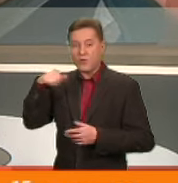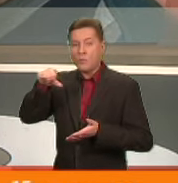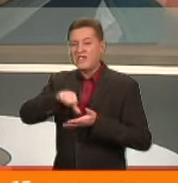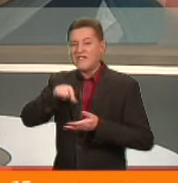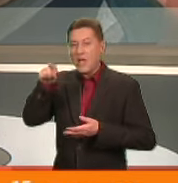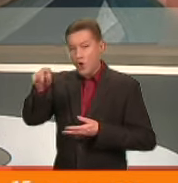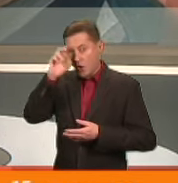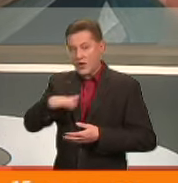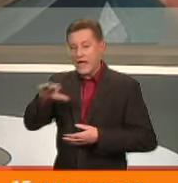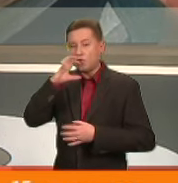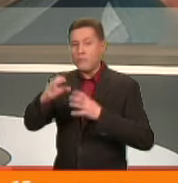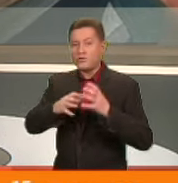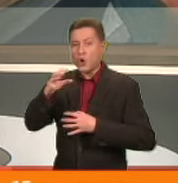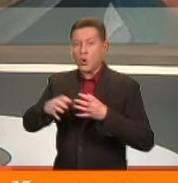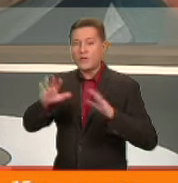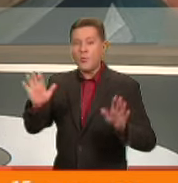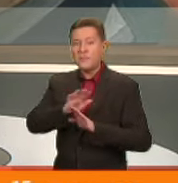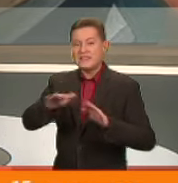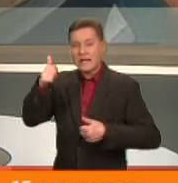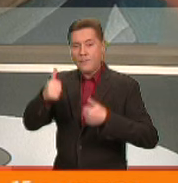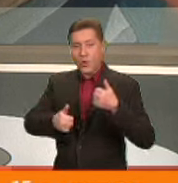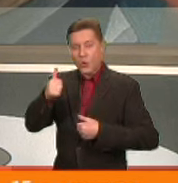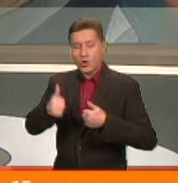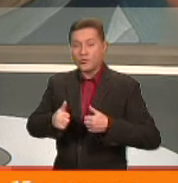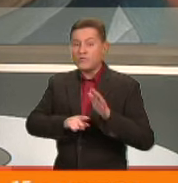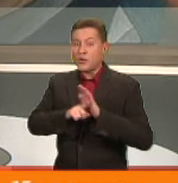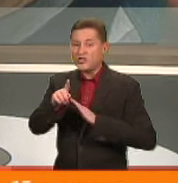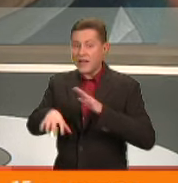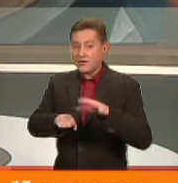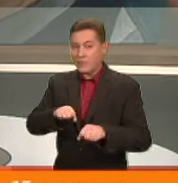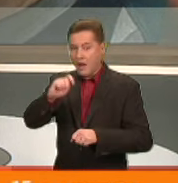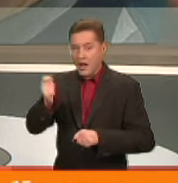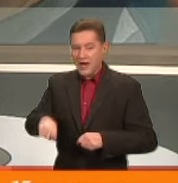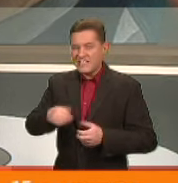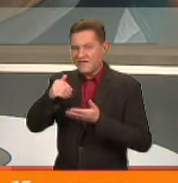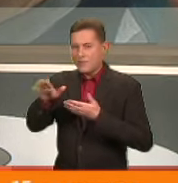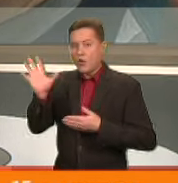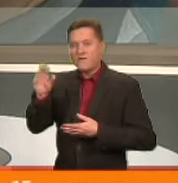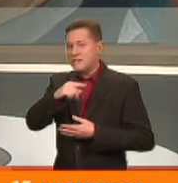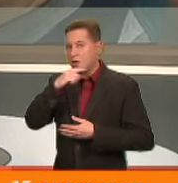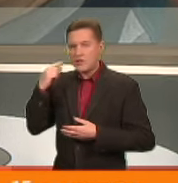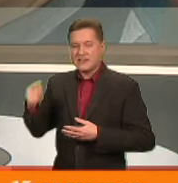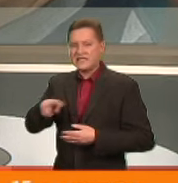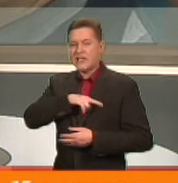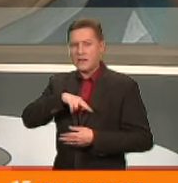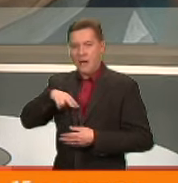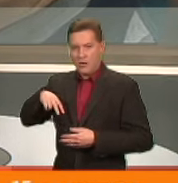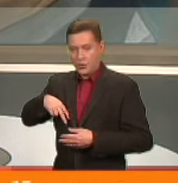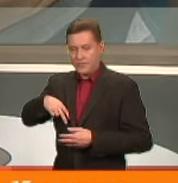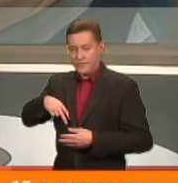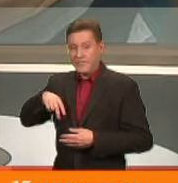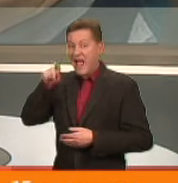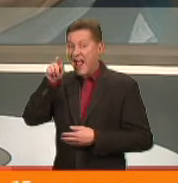його країну на міжнародному пісенному конкурсі. Та з початком агресії відмовилася від усіх російських відзнак і нагород.